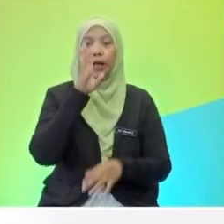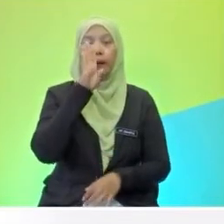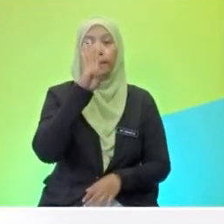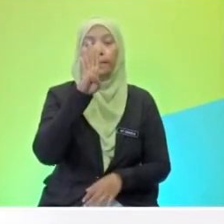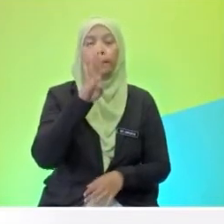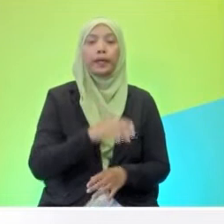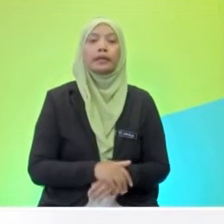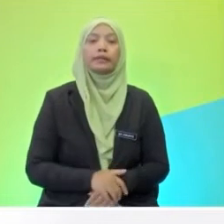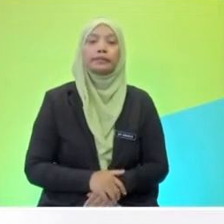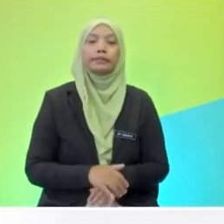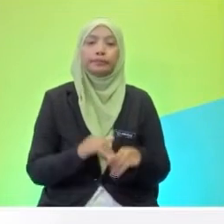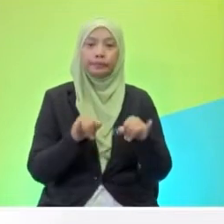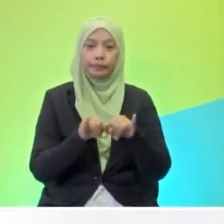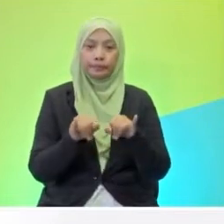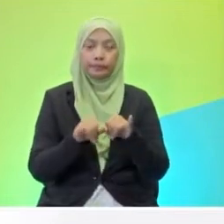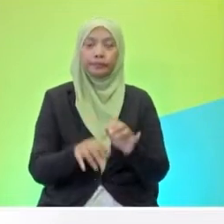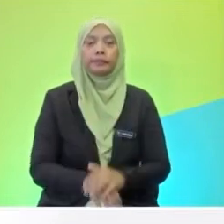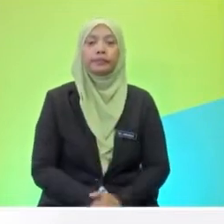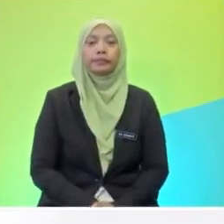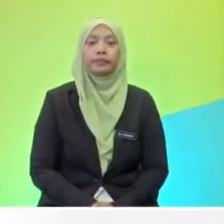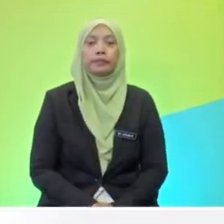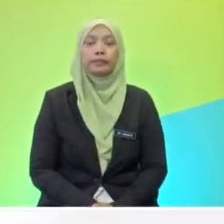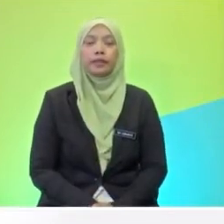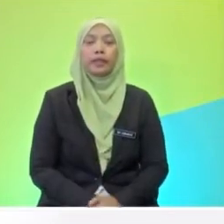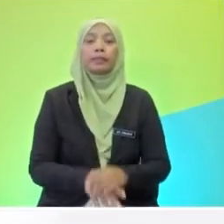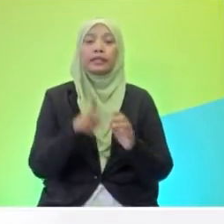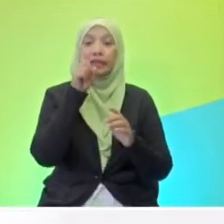pekerjaan itu yang pertama kertas